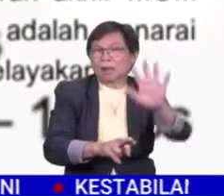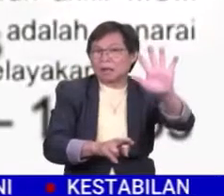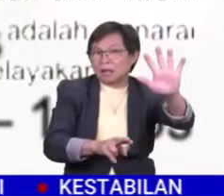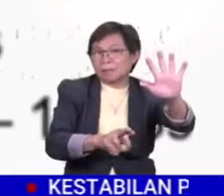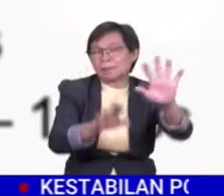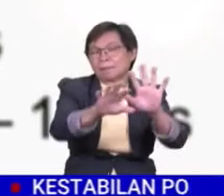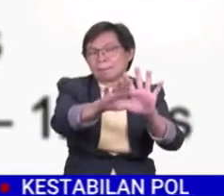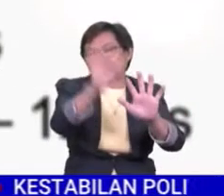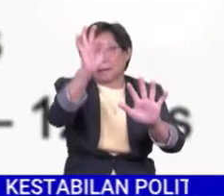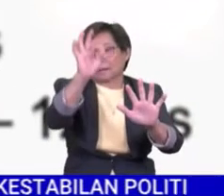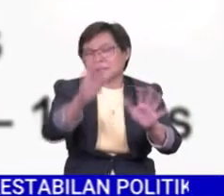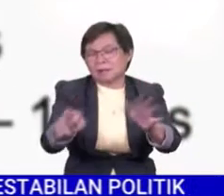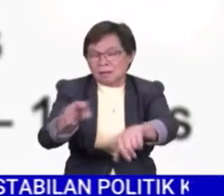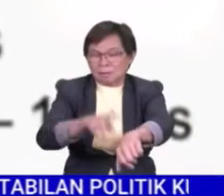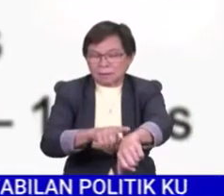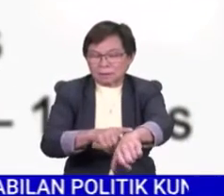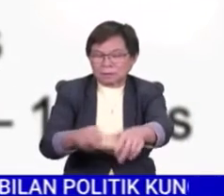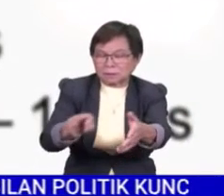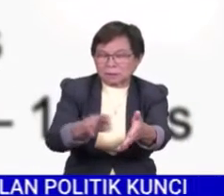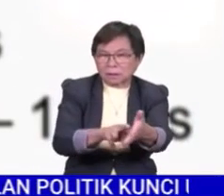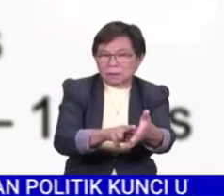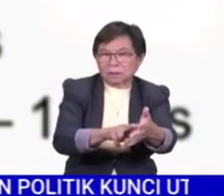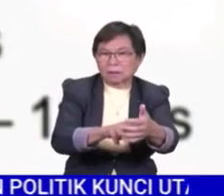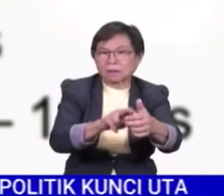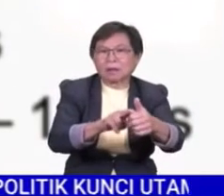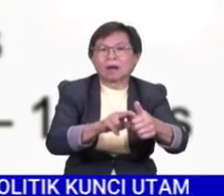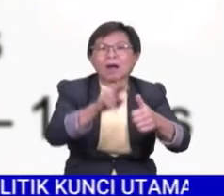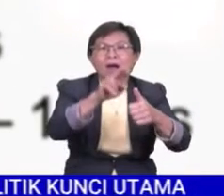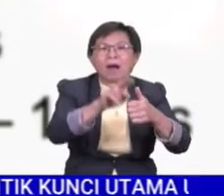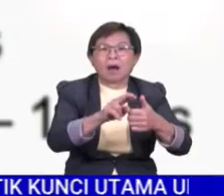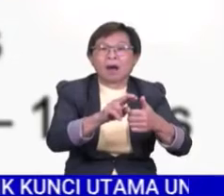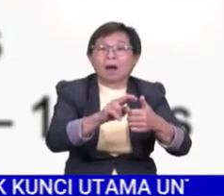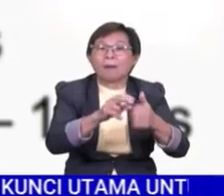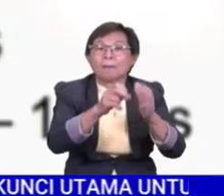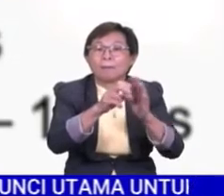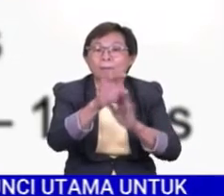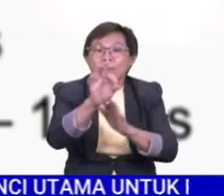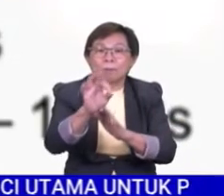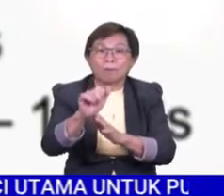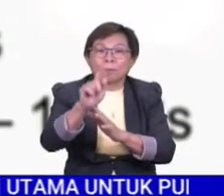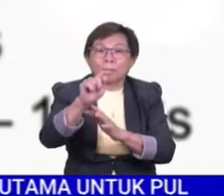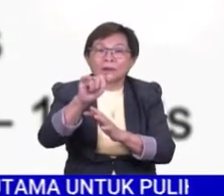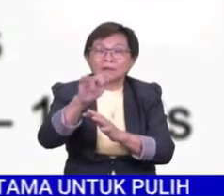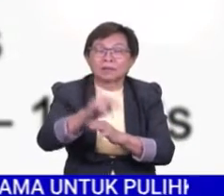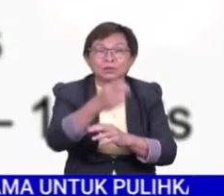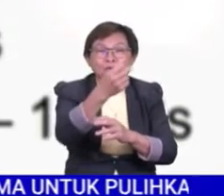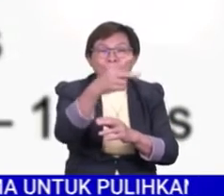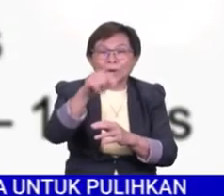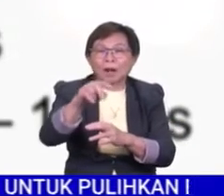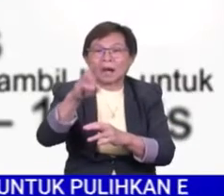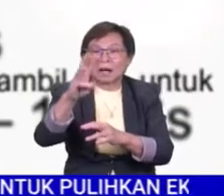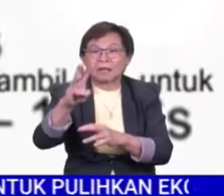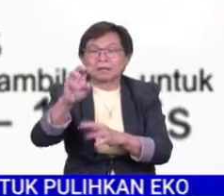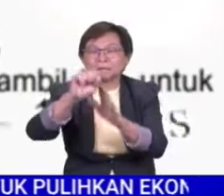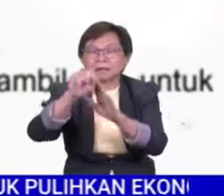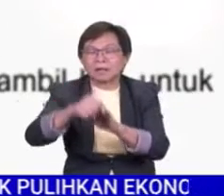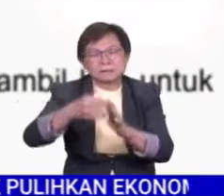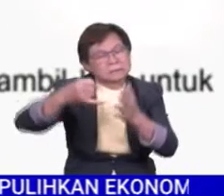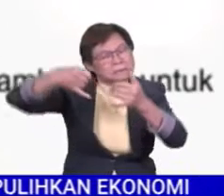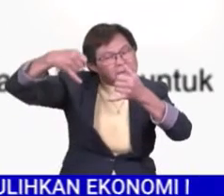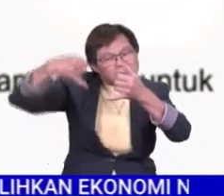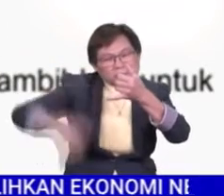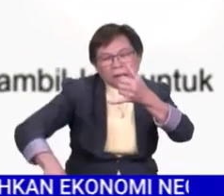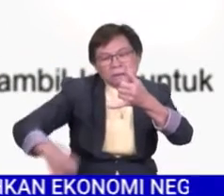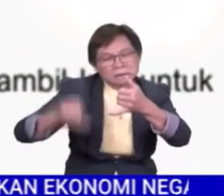dipilih catatan masa Fati Ilana matnayan ketika itu adalah 12.26 saat tercorot antara enam atlet yang